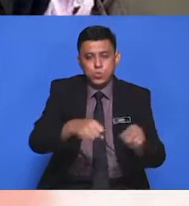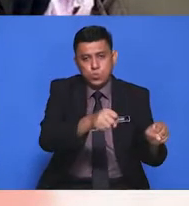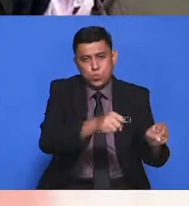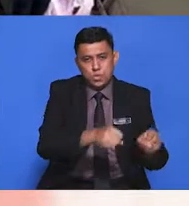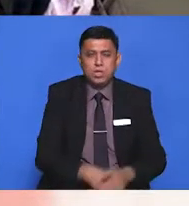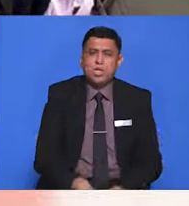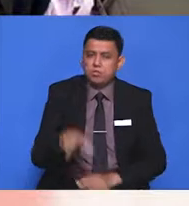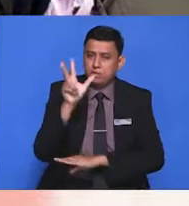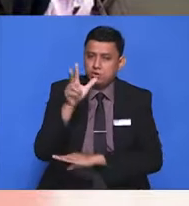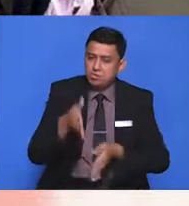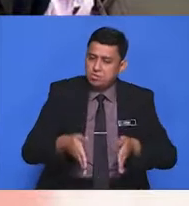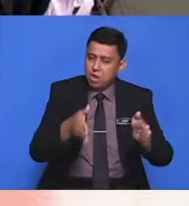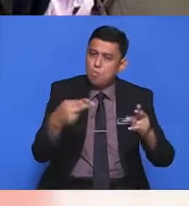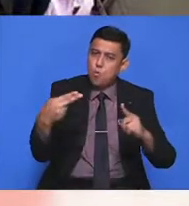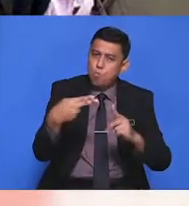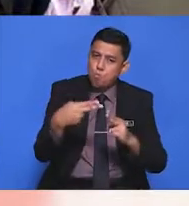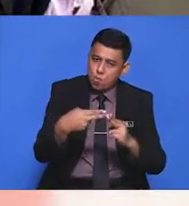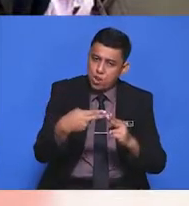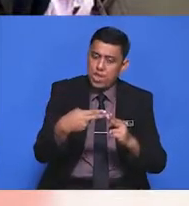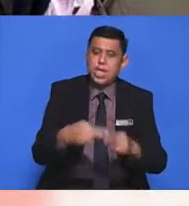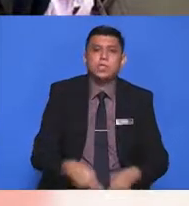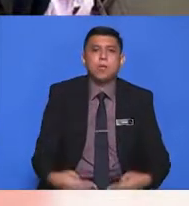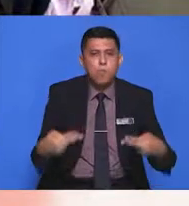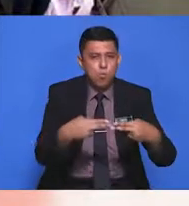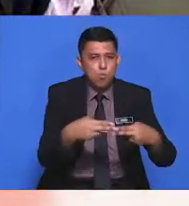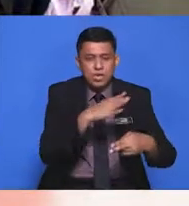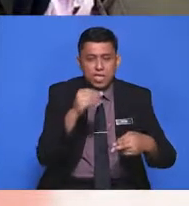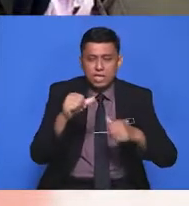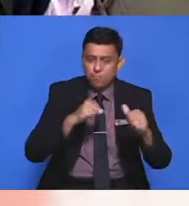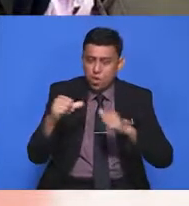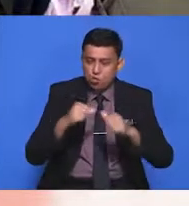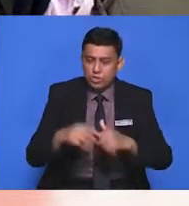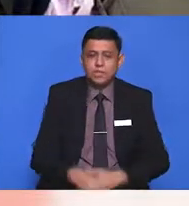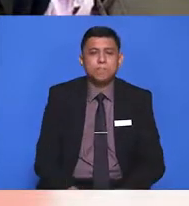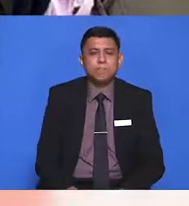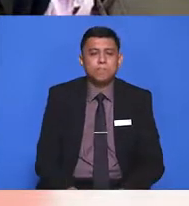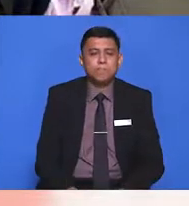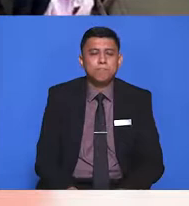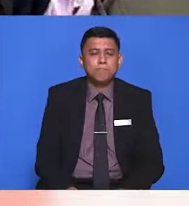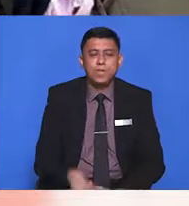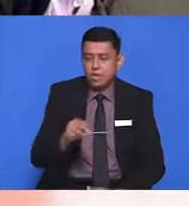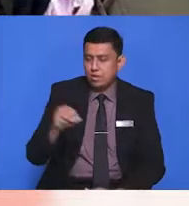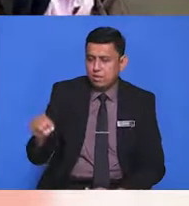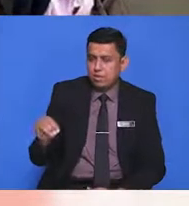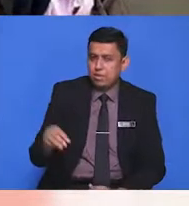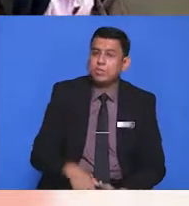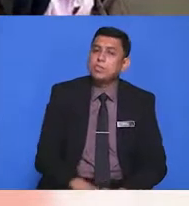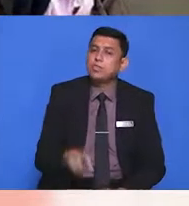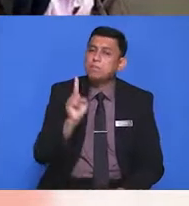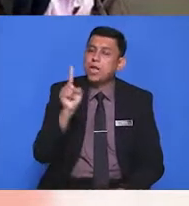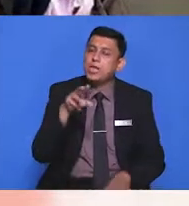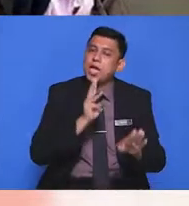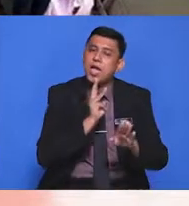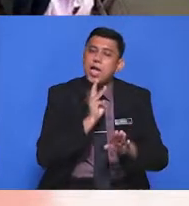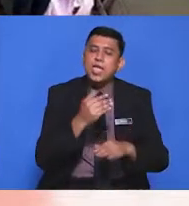perhubungan dan pengangkutan utama bagi penduduk yang tinggal jauh di kawasan pedalaman. murid-murid, di mana ada air, di situ ada